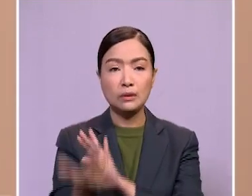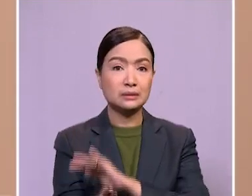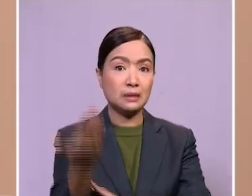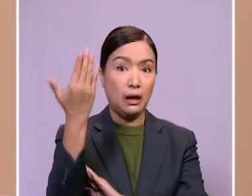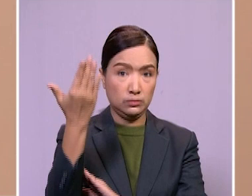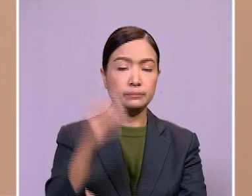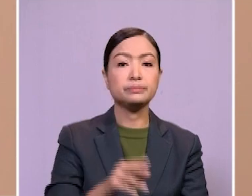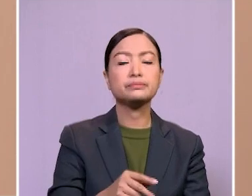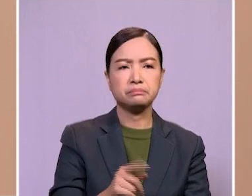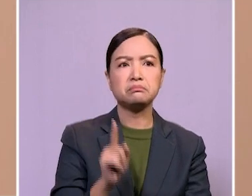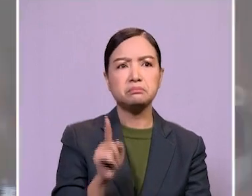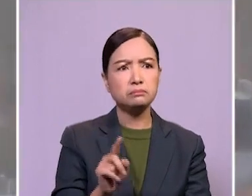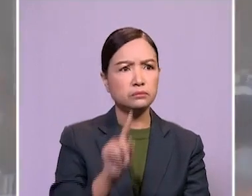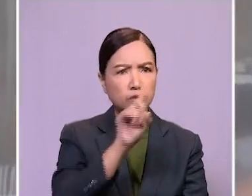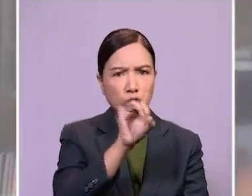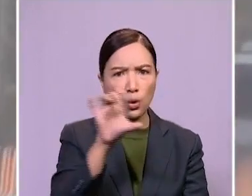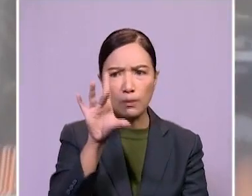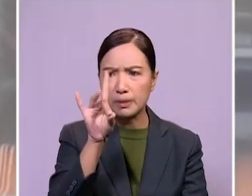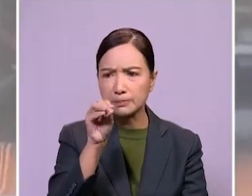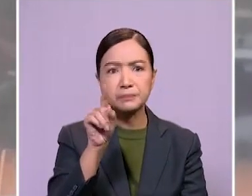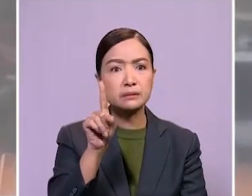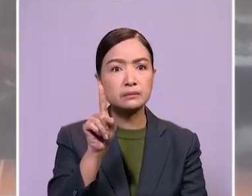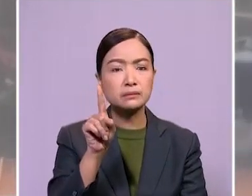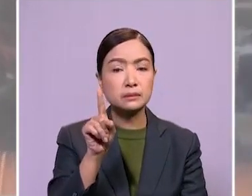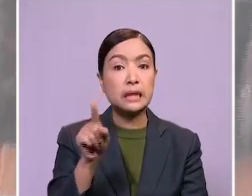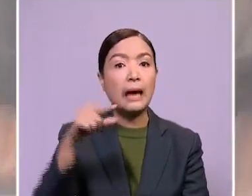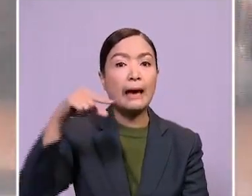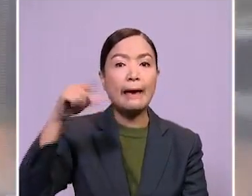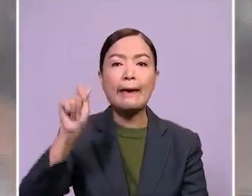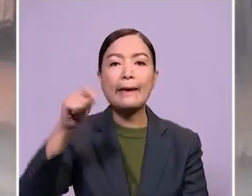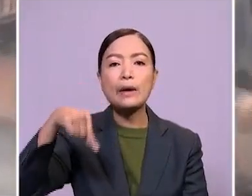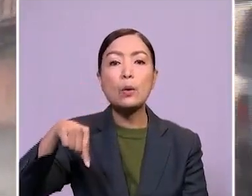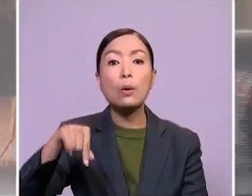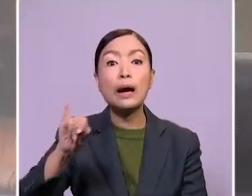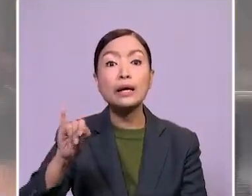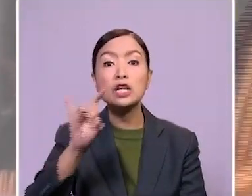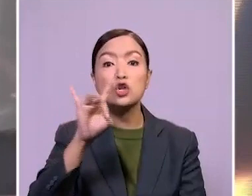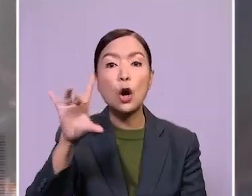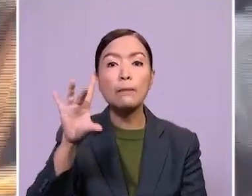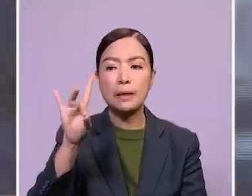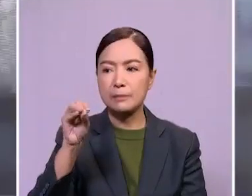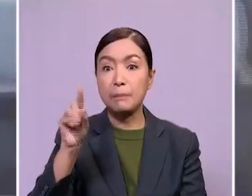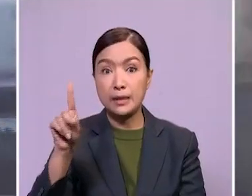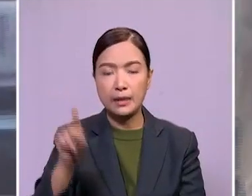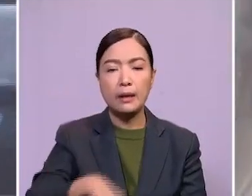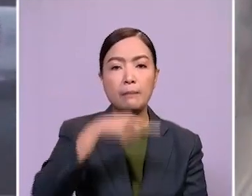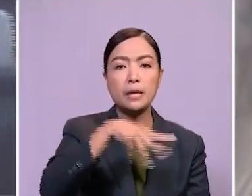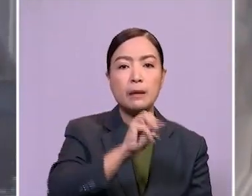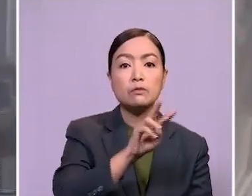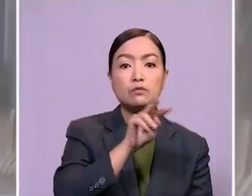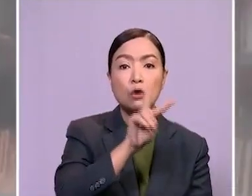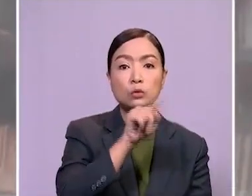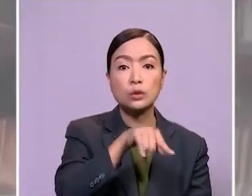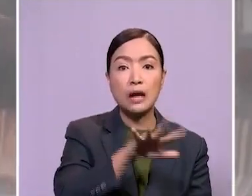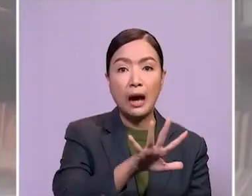pm2.5พุ่งขึ้นไป 181อันนี้เป็น aqiแต่ว่าตัวpm2.5อยู่ที่